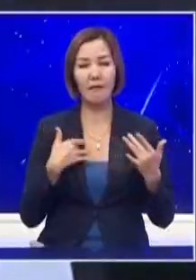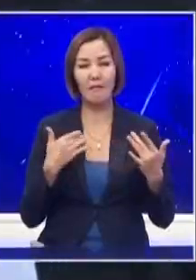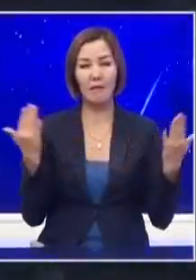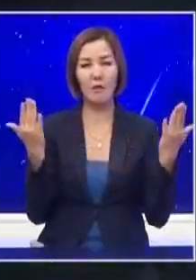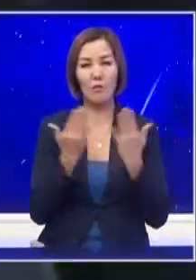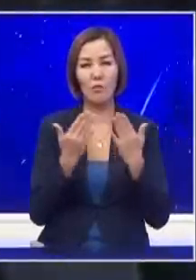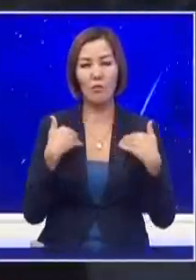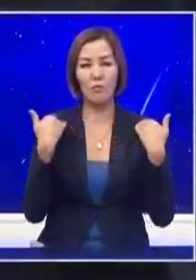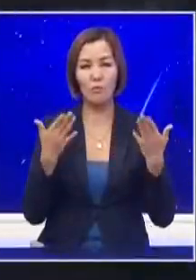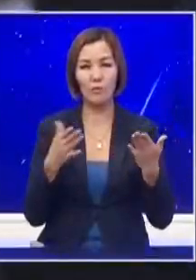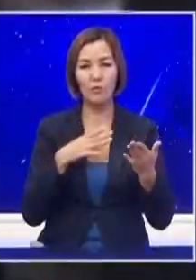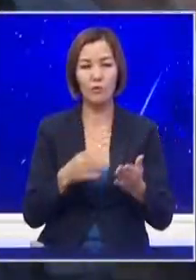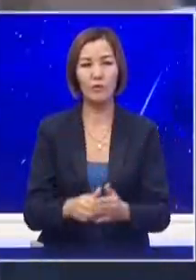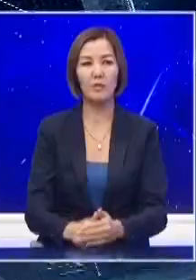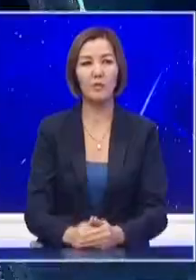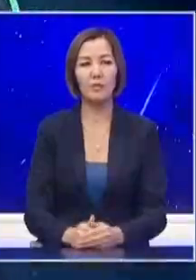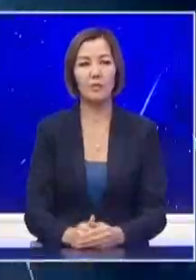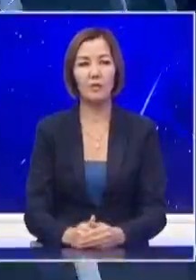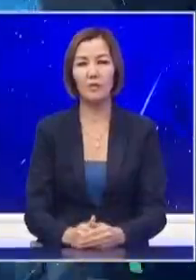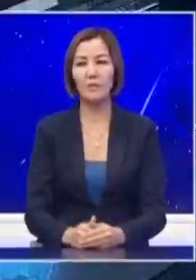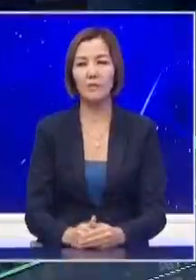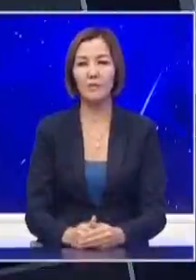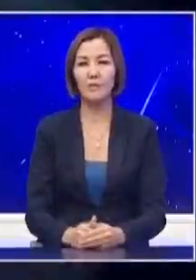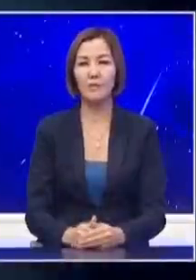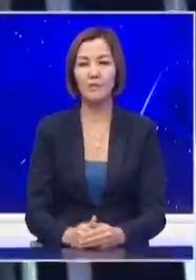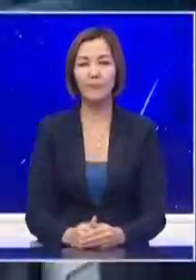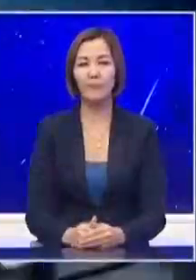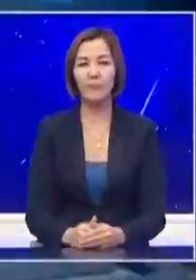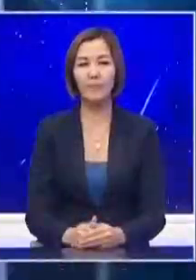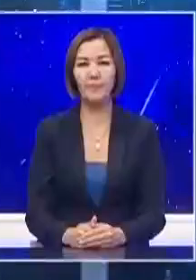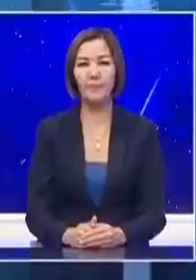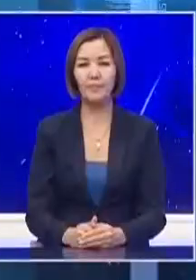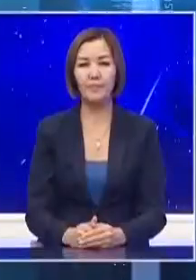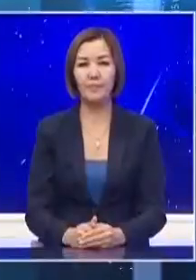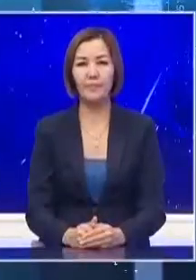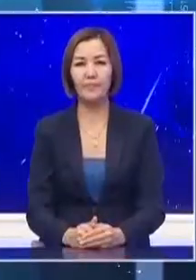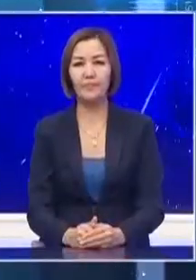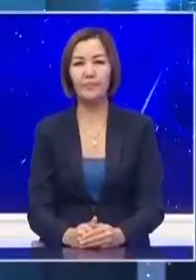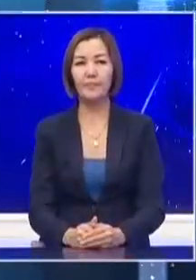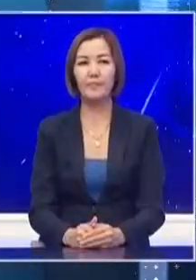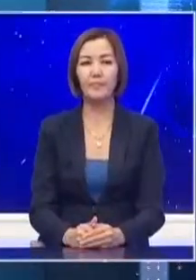қойды. Күмбірлетіп күй ойнады. Жарқын Нұрланұлы, Абзал Нүсіпов, Жетісу телеарнасы.